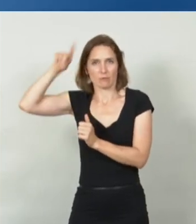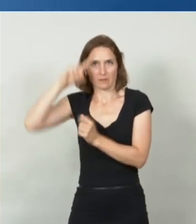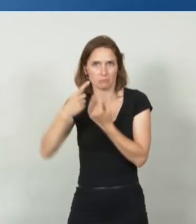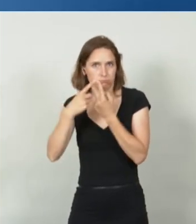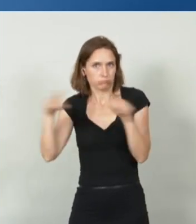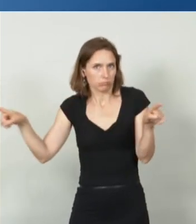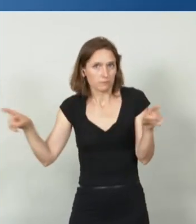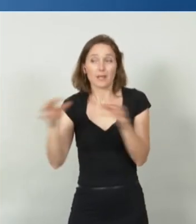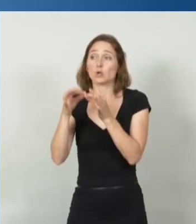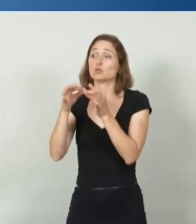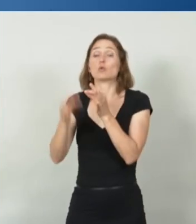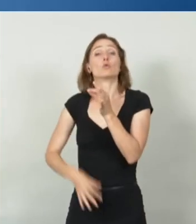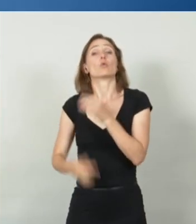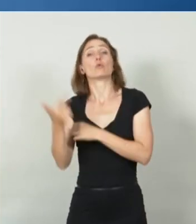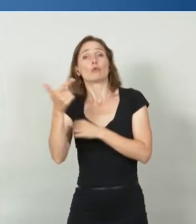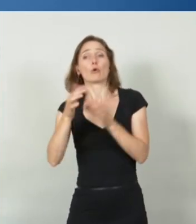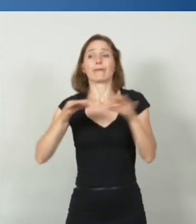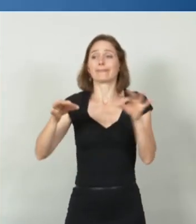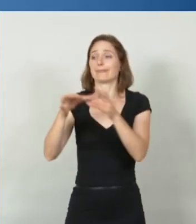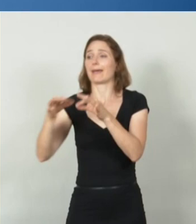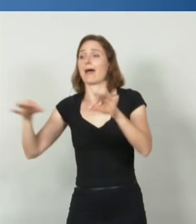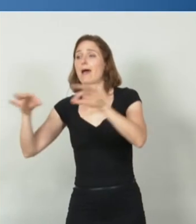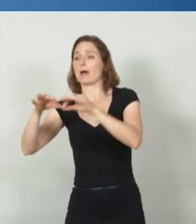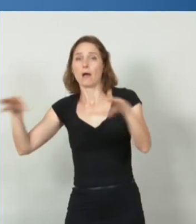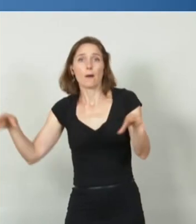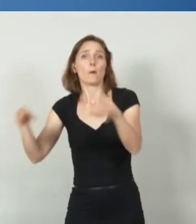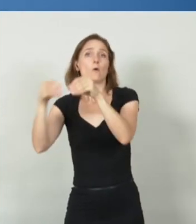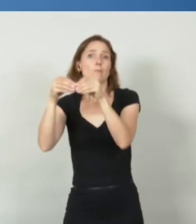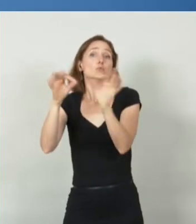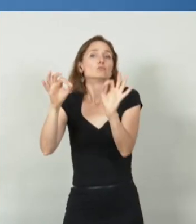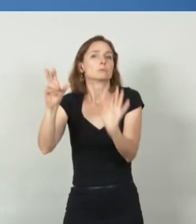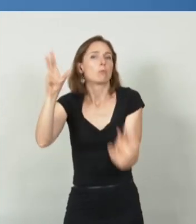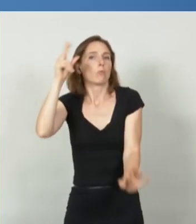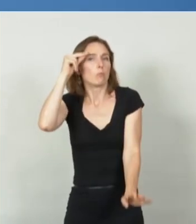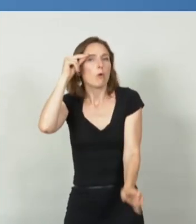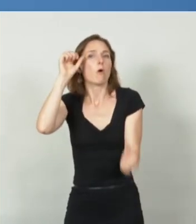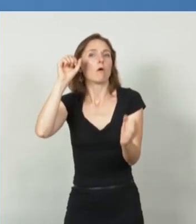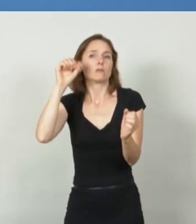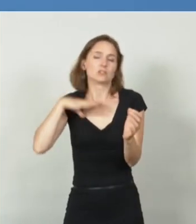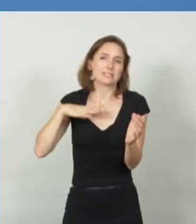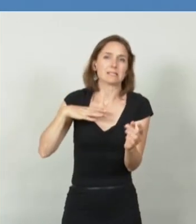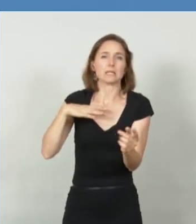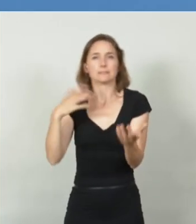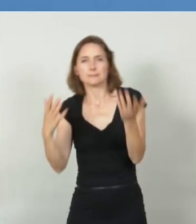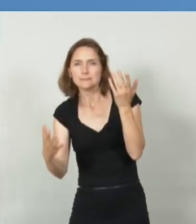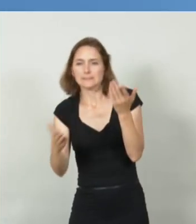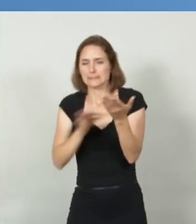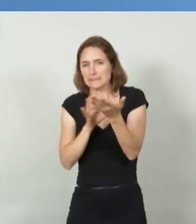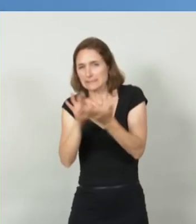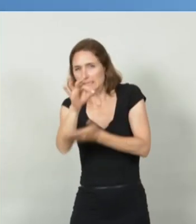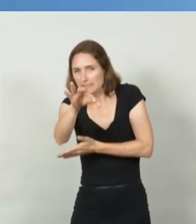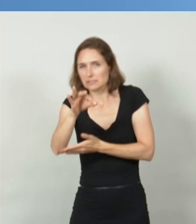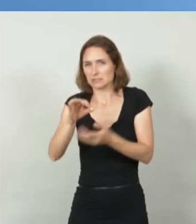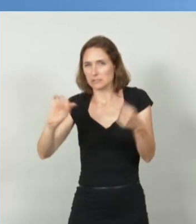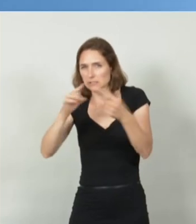états même si on peut comprendre les intérêts évidemment géostratégiques et le fait que des gens n'ont pas tous le